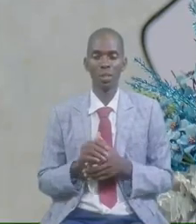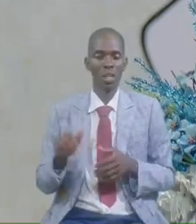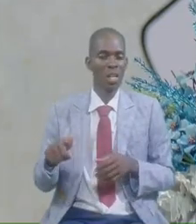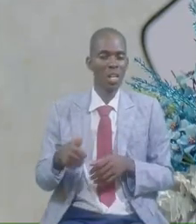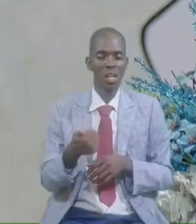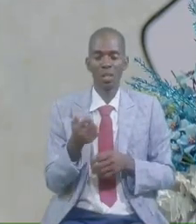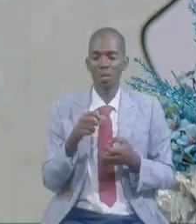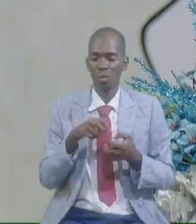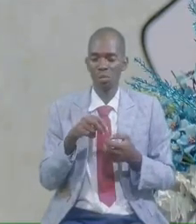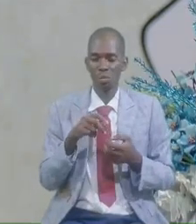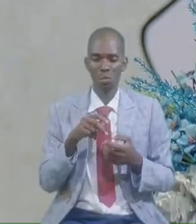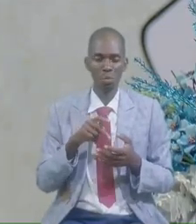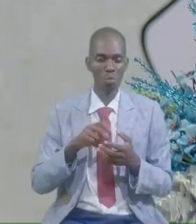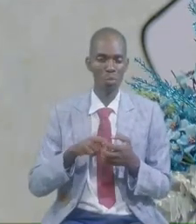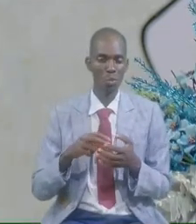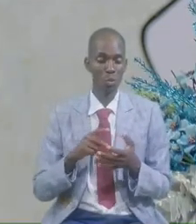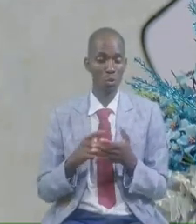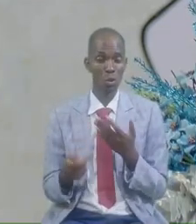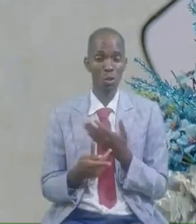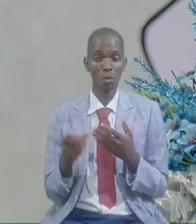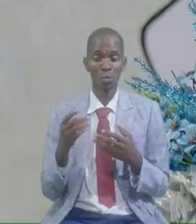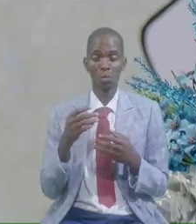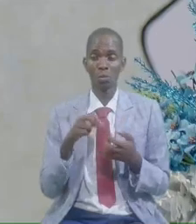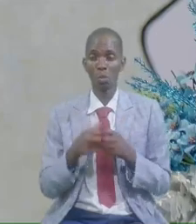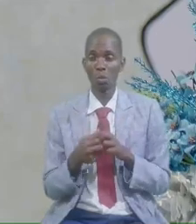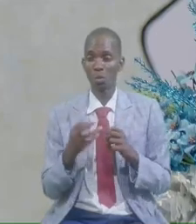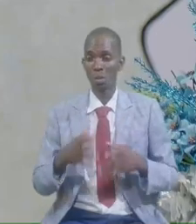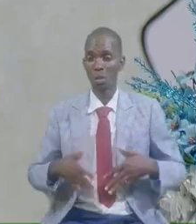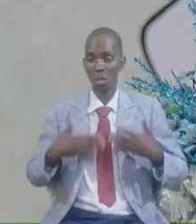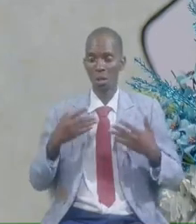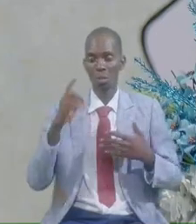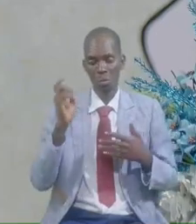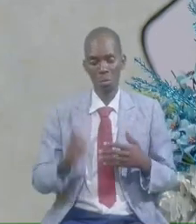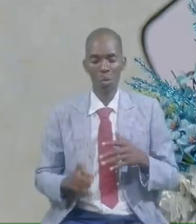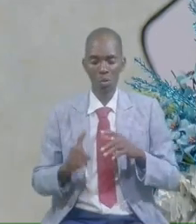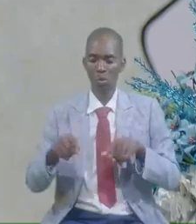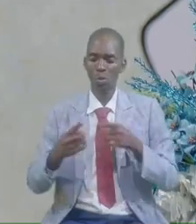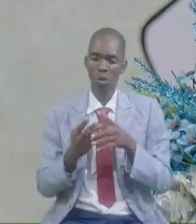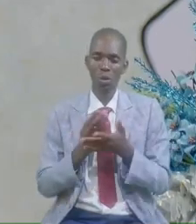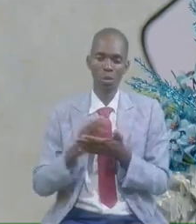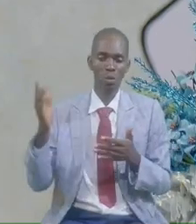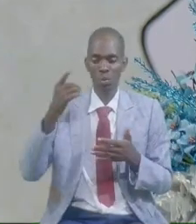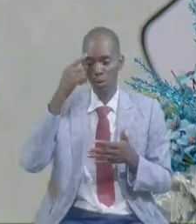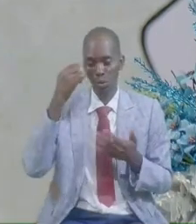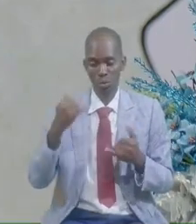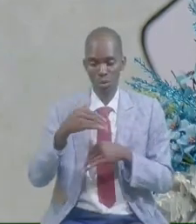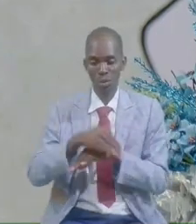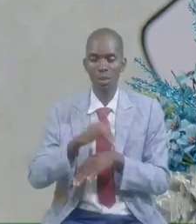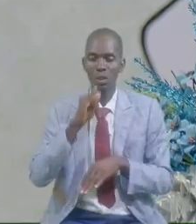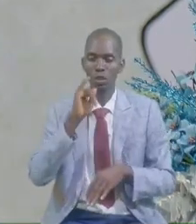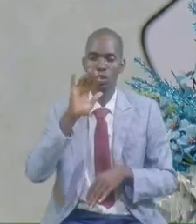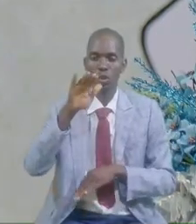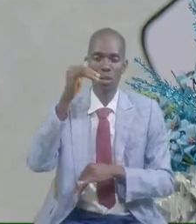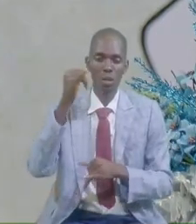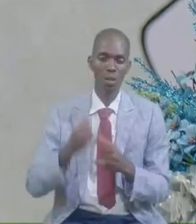Tout problème de ta vie doit partir ce soir. C'est la dernière soirée. C'est la dernière soirée dans ta